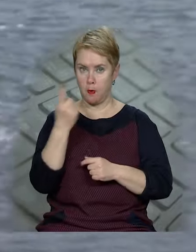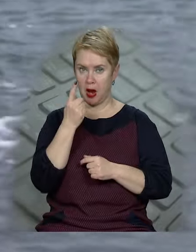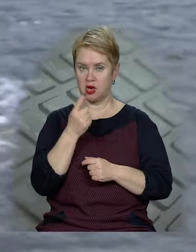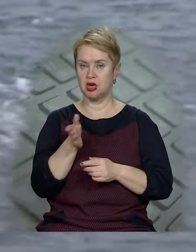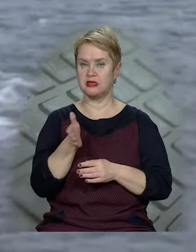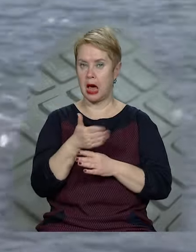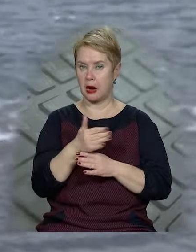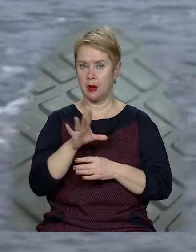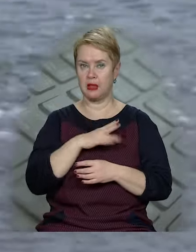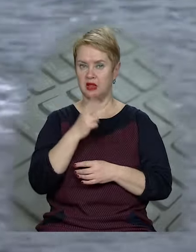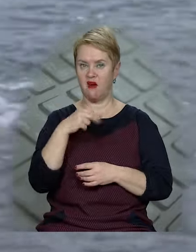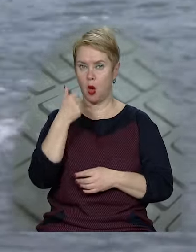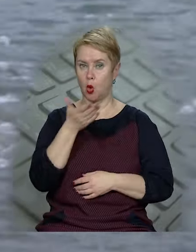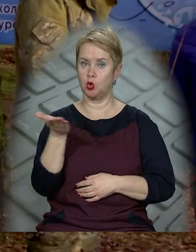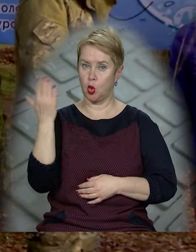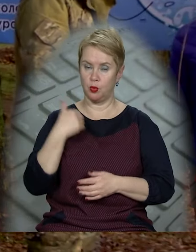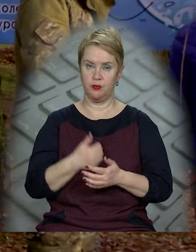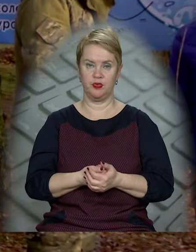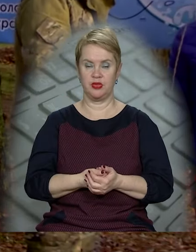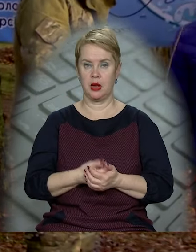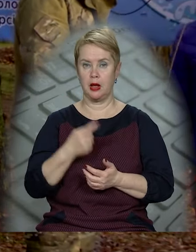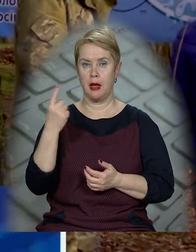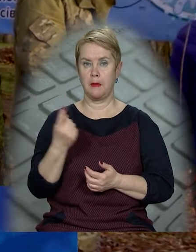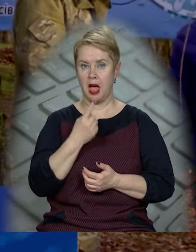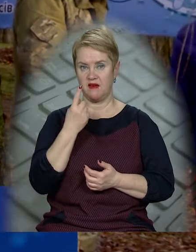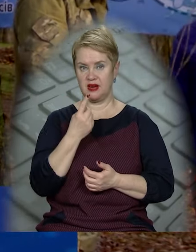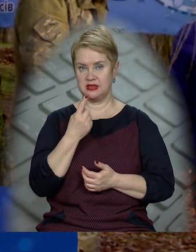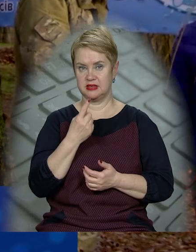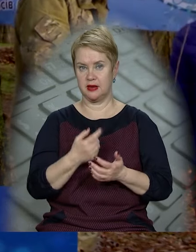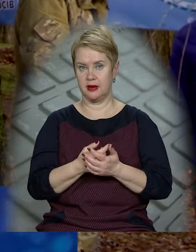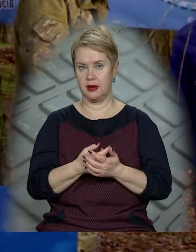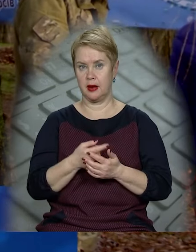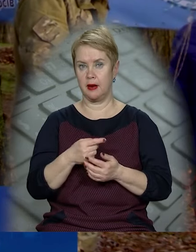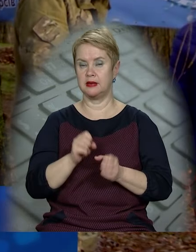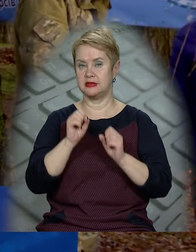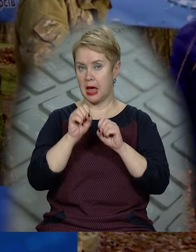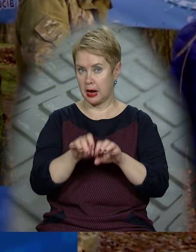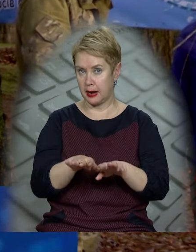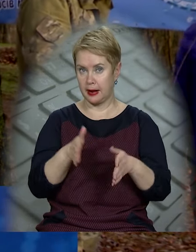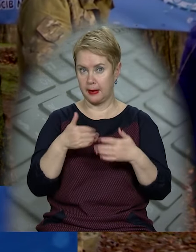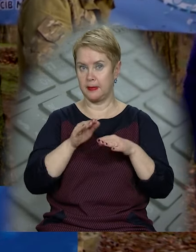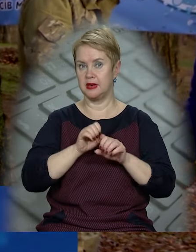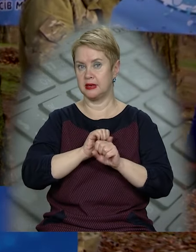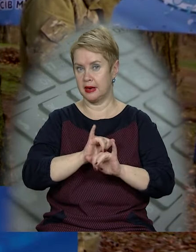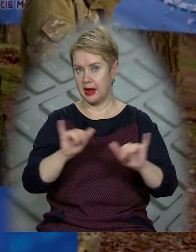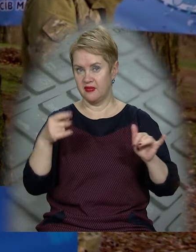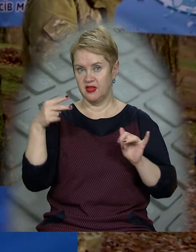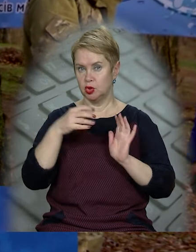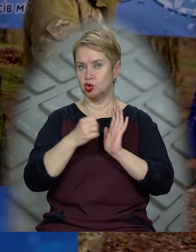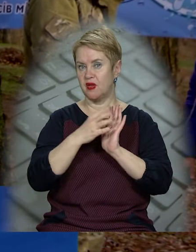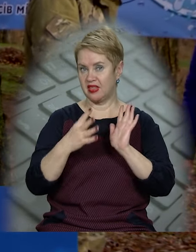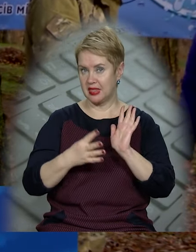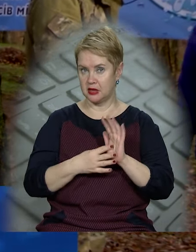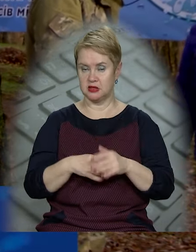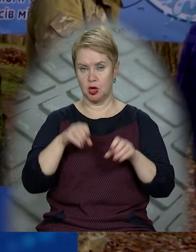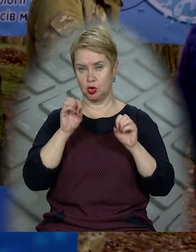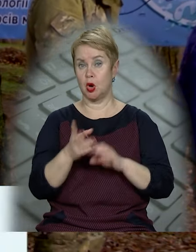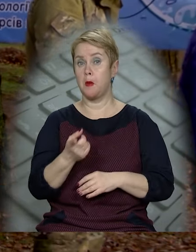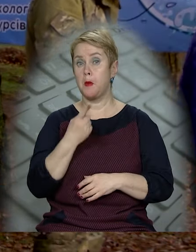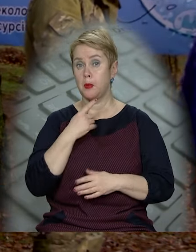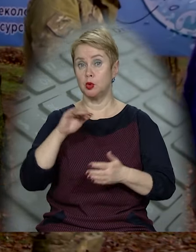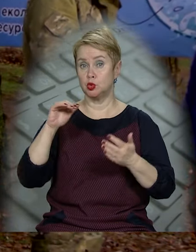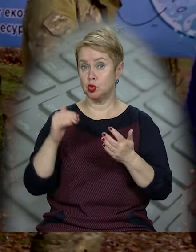зариблення каналу було 2 роки тому. Перший раз подали, ми пройшли, зарибились і 2019-му. Решили